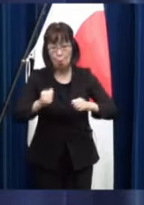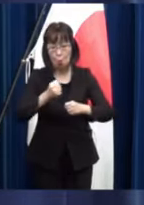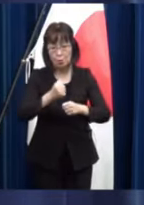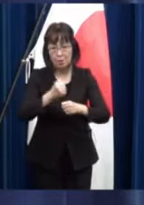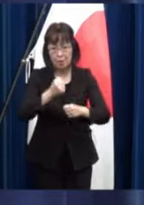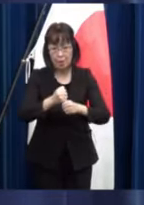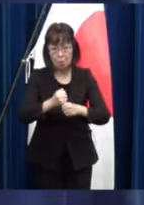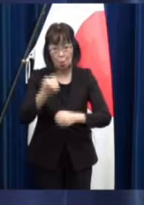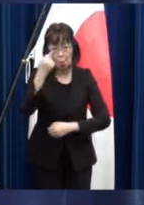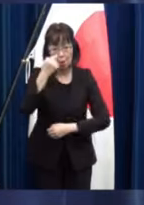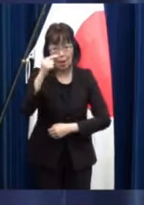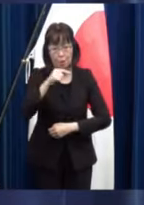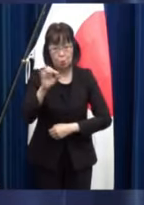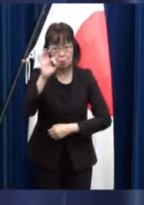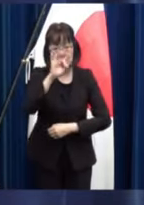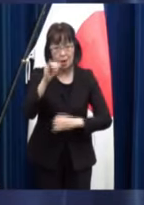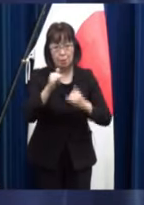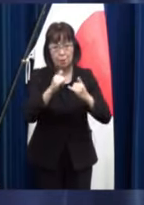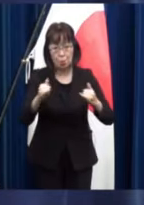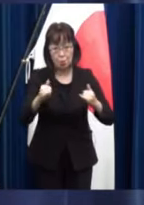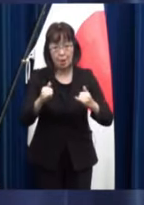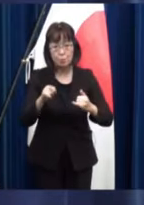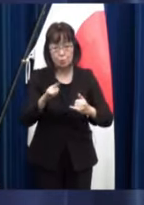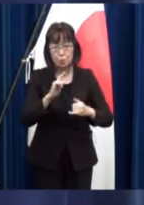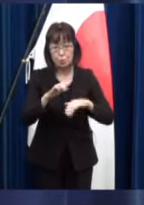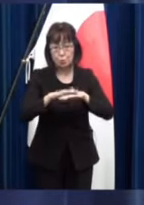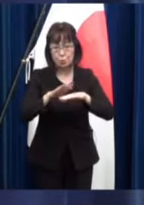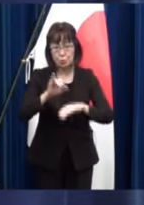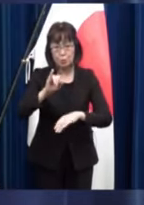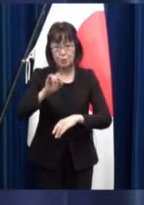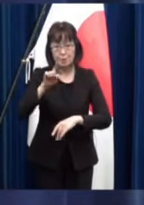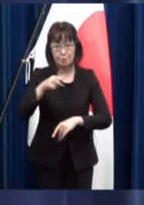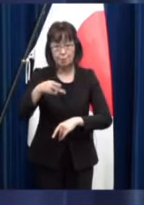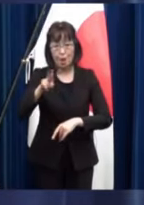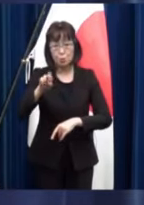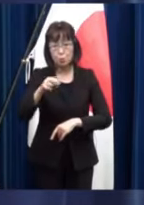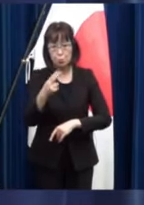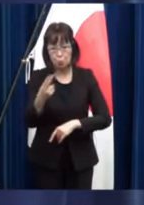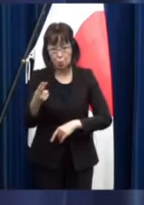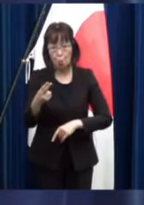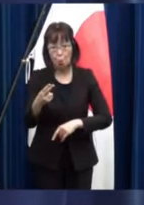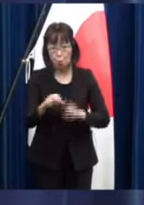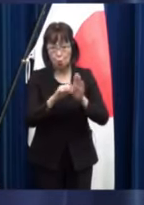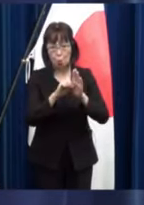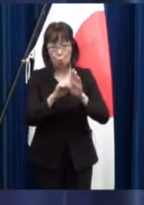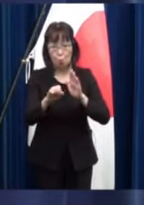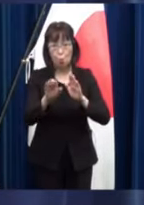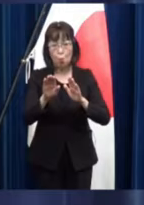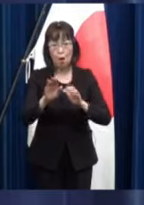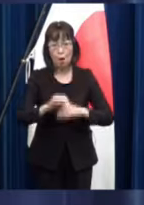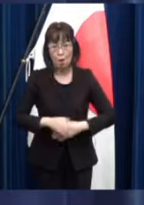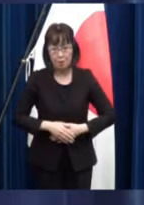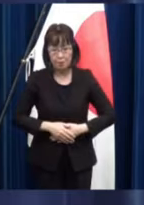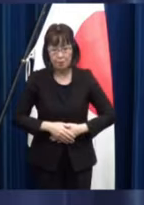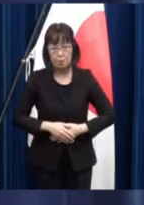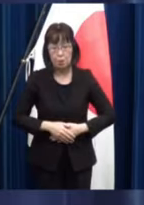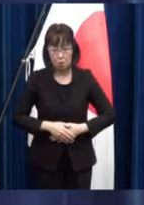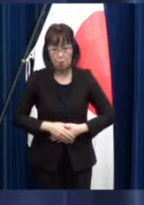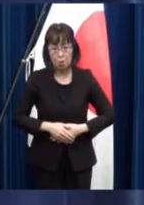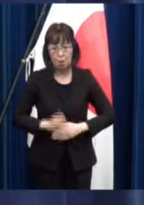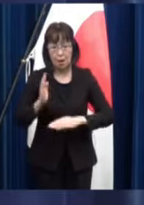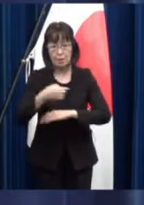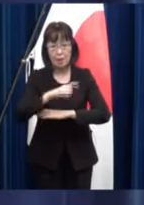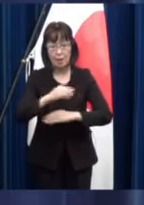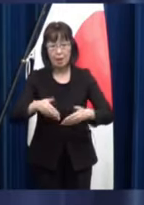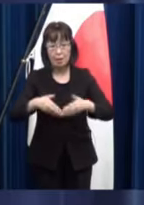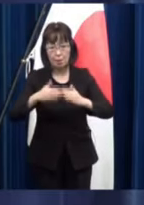客、いわゆるインバウンドが効果を上げました。政権発足当時836万人